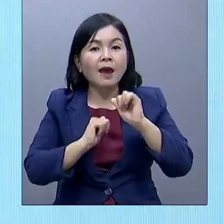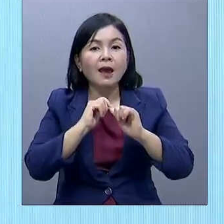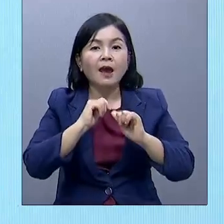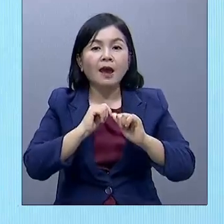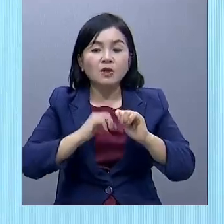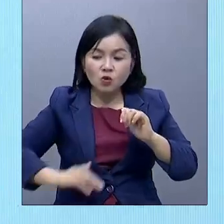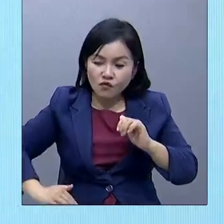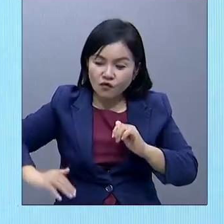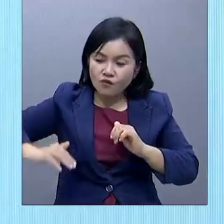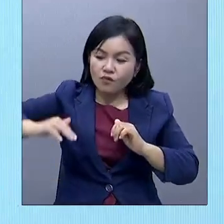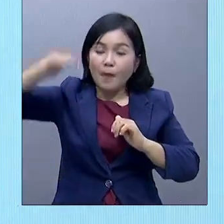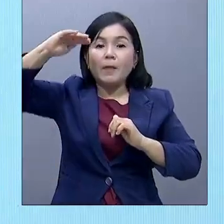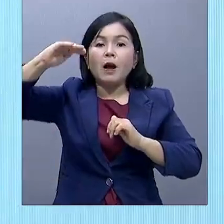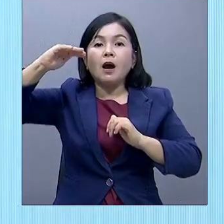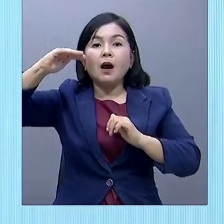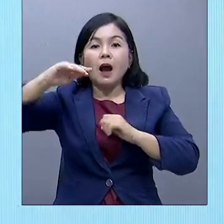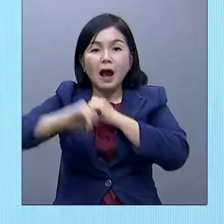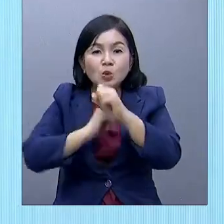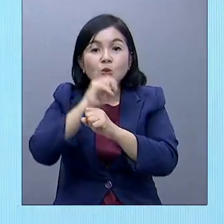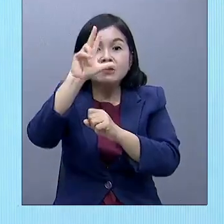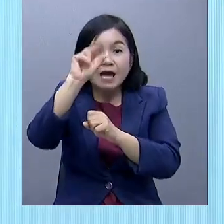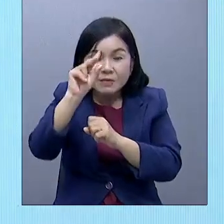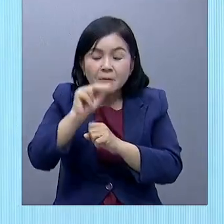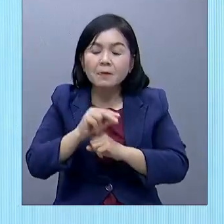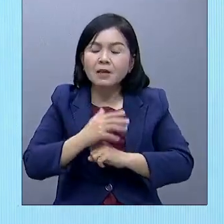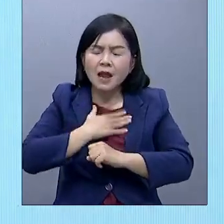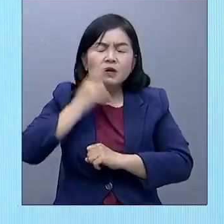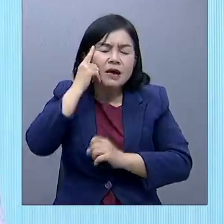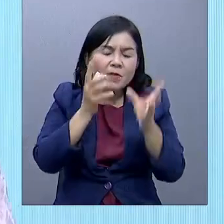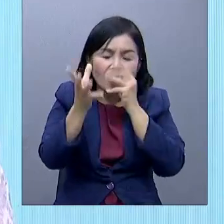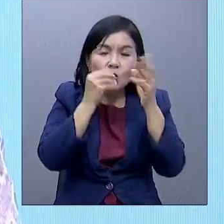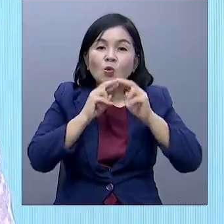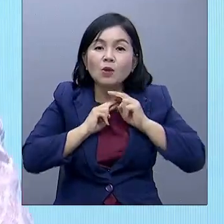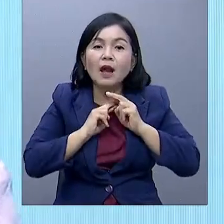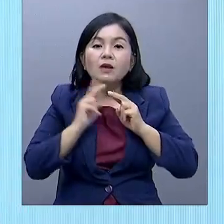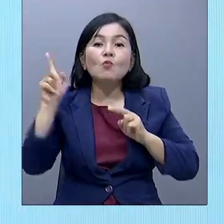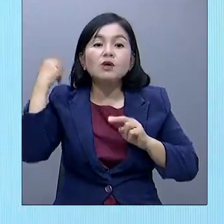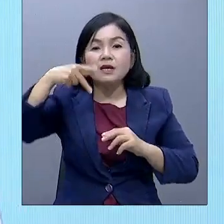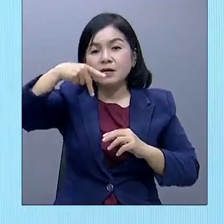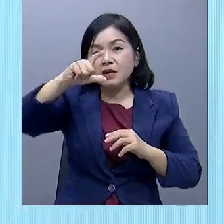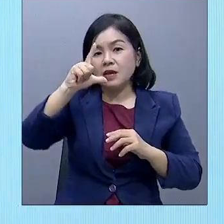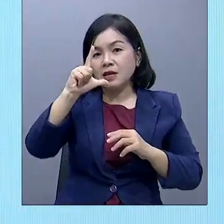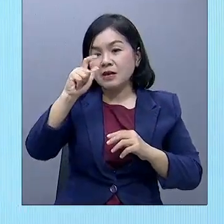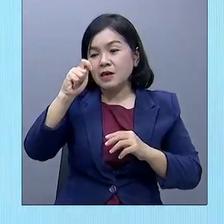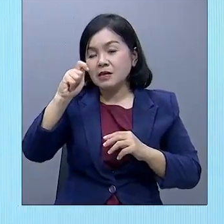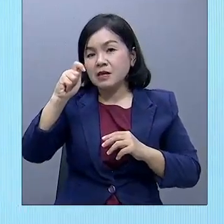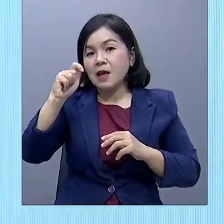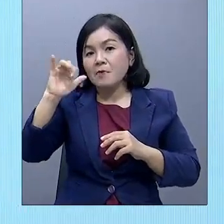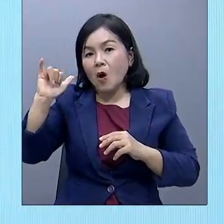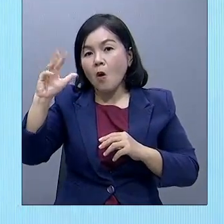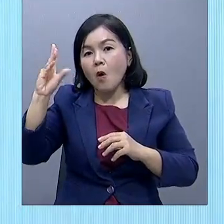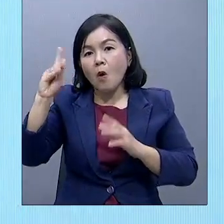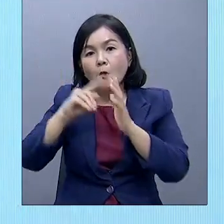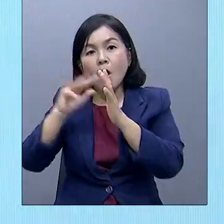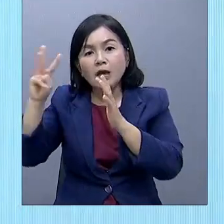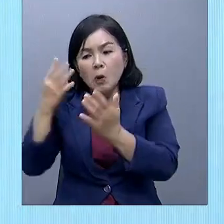30คือผ่าน30มาแล้วแหละนะครับวัยเนี้ยกำลังค้นหาตัวเองเลยนะครับแต่เป็นเรื่องราวของพลอยดาวครับพลอยดาวเนี่ยพอ30แล้วเขาเงินเก็บก็ไม่ค่อย